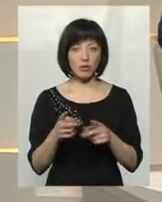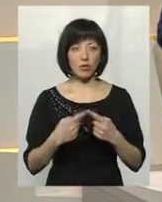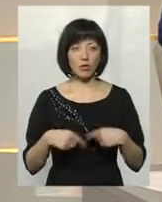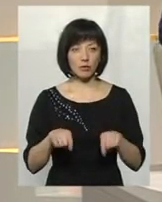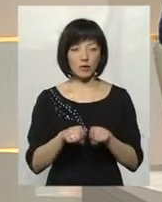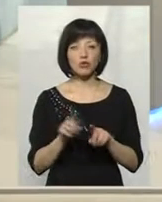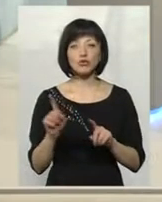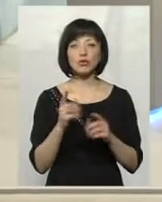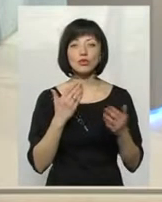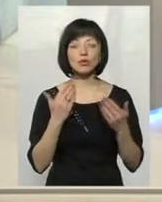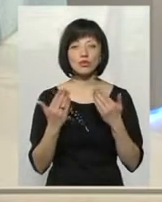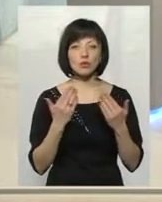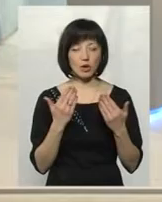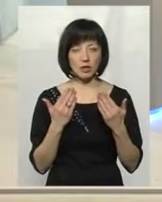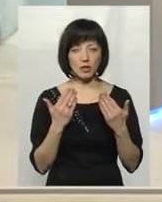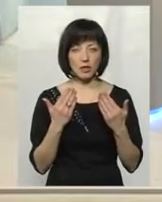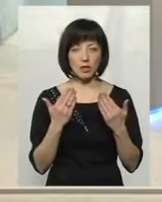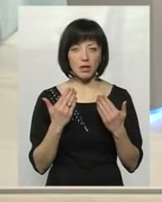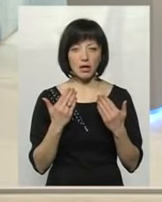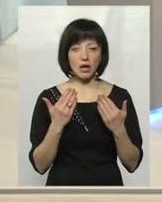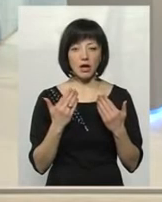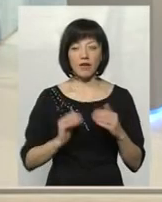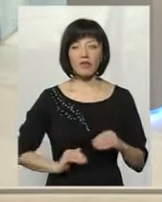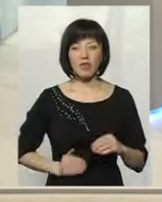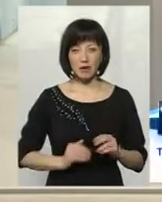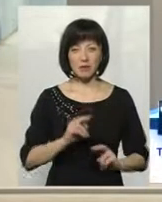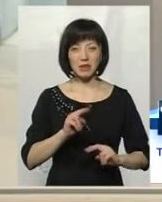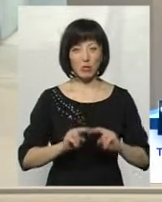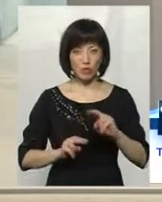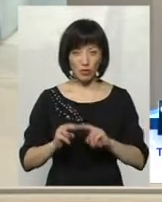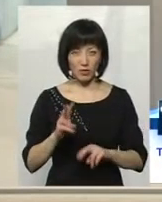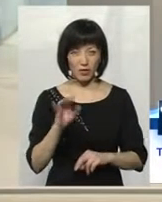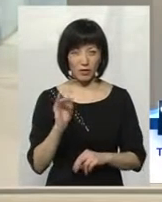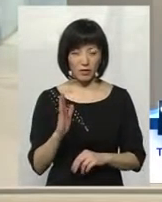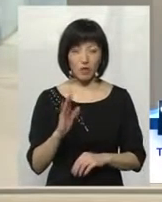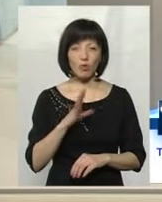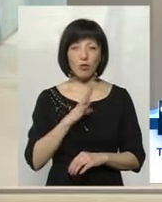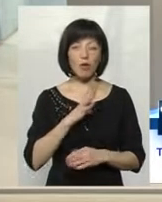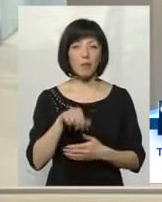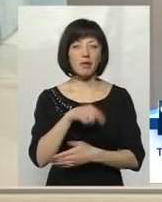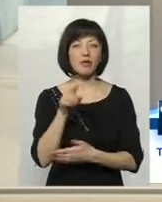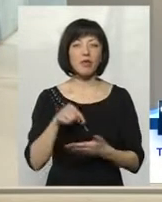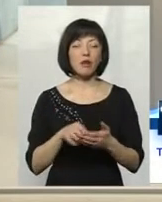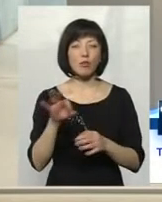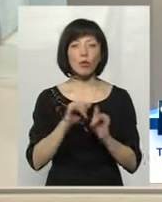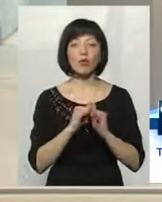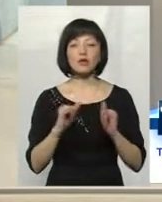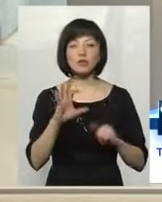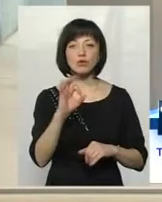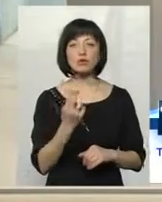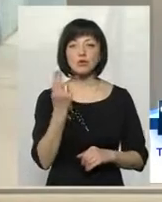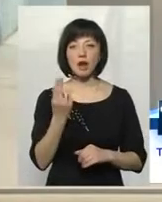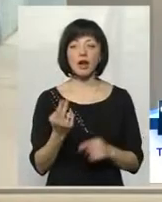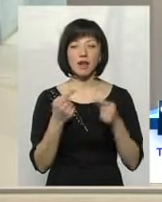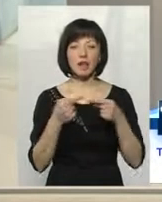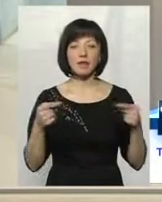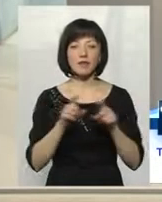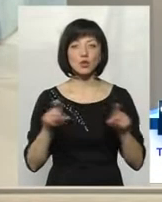органи, які... Що стосується забудовників, і тут піднімалося питання про розвиток соціальної